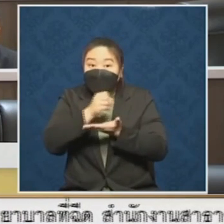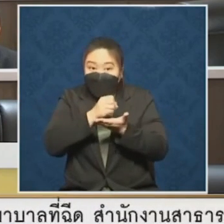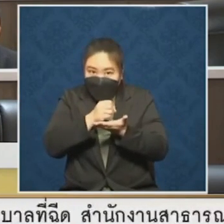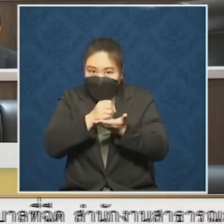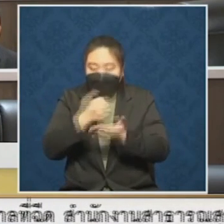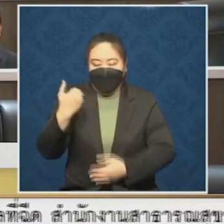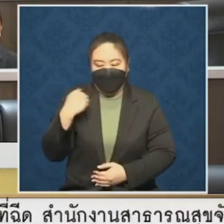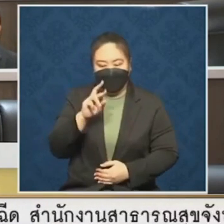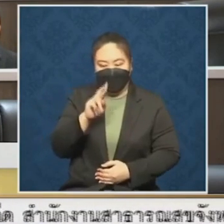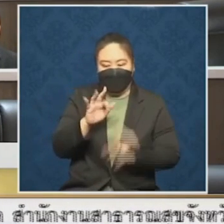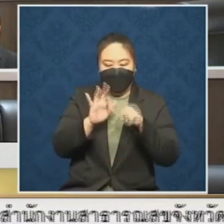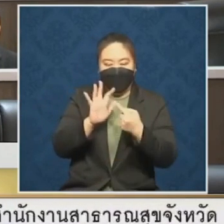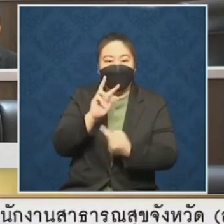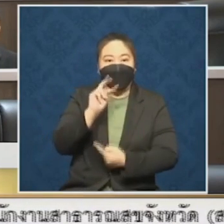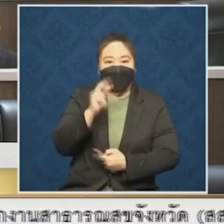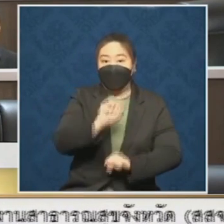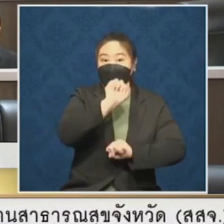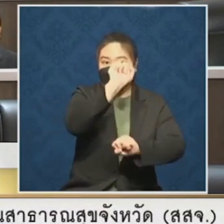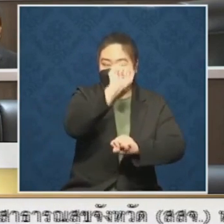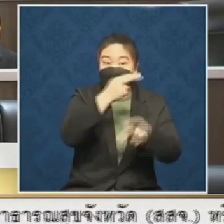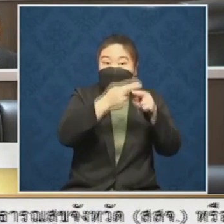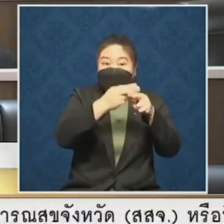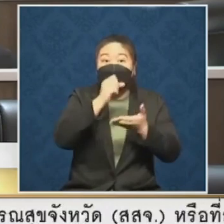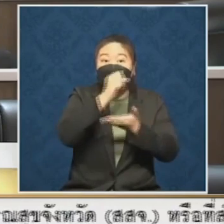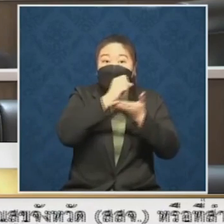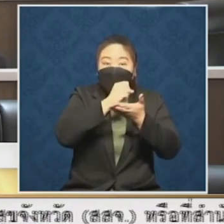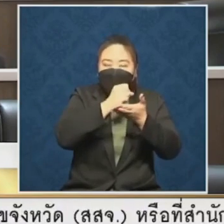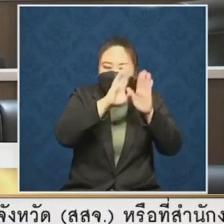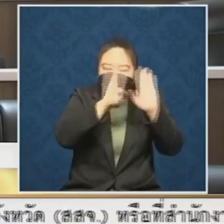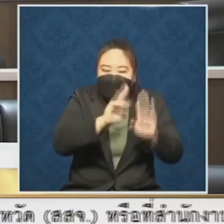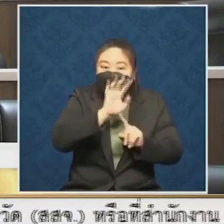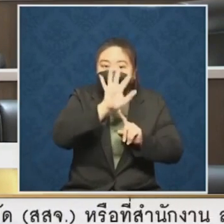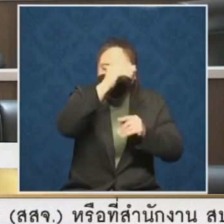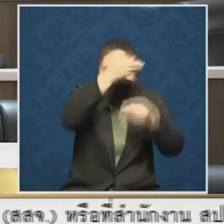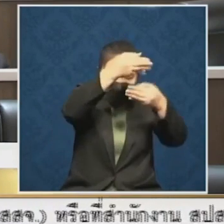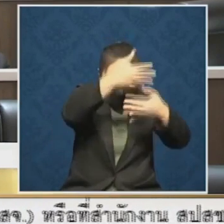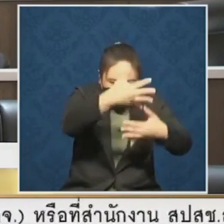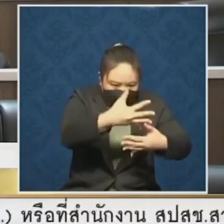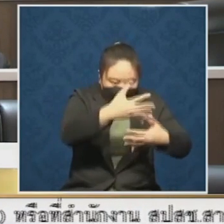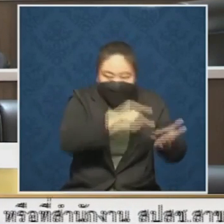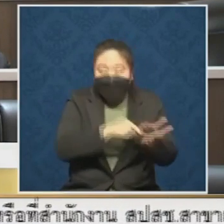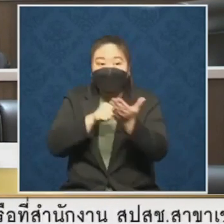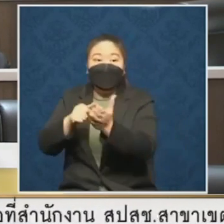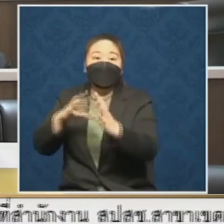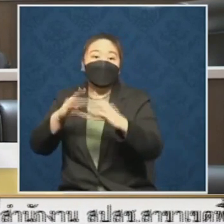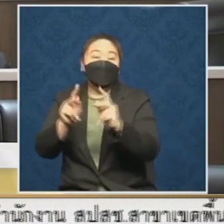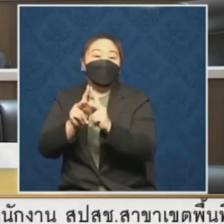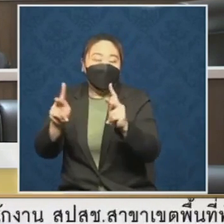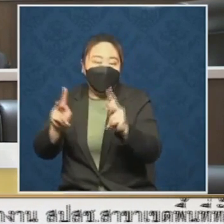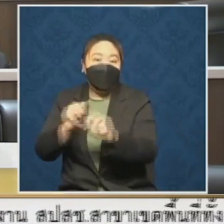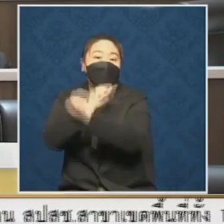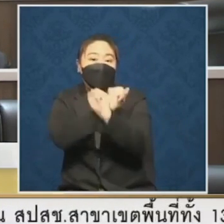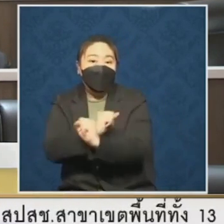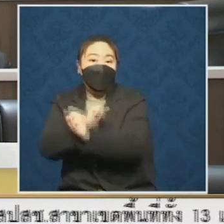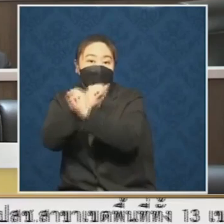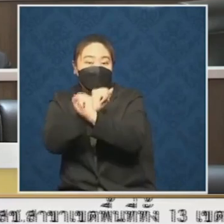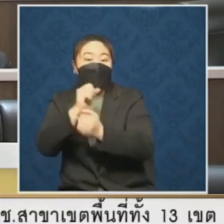ระกาศกำหนดชื่อยาเศพตดให้โทษ ประเภท 5เข้าสู่ที่ประชุมคณะกรมการป้องกัน และประปรามย